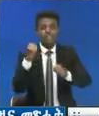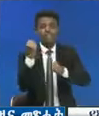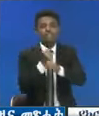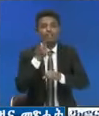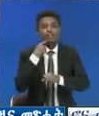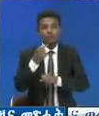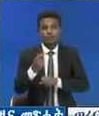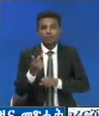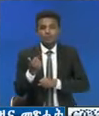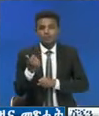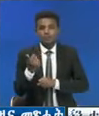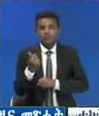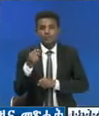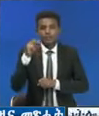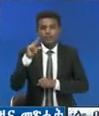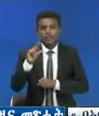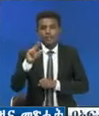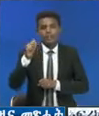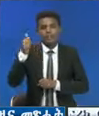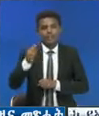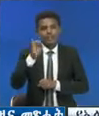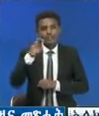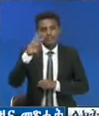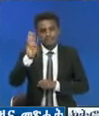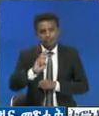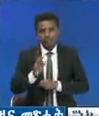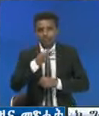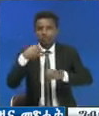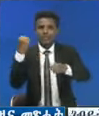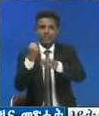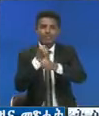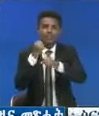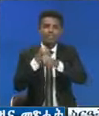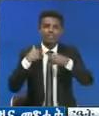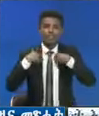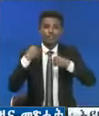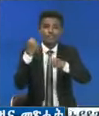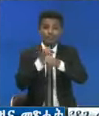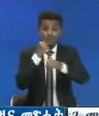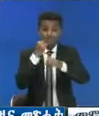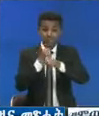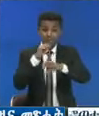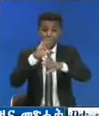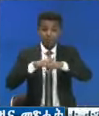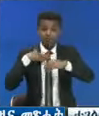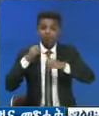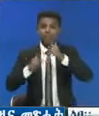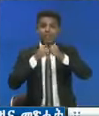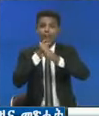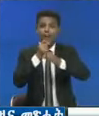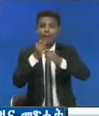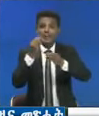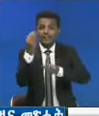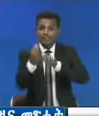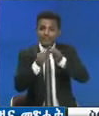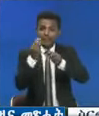ማቻከል ጎዛና ምን ላይ በደንብ ስራ እየተሰራ ነው ያለ። ስራ በመሰራቱም ለዓለም ገበያ እየቀረበ ያለ